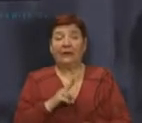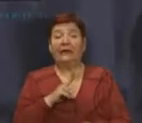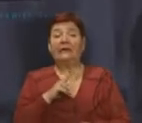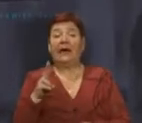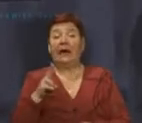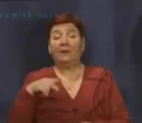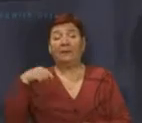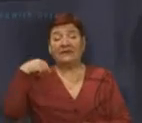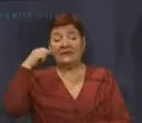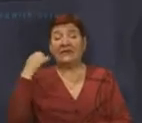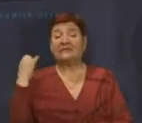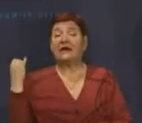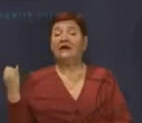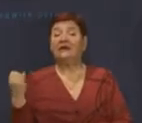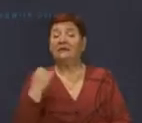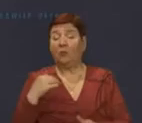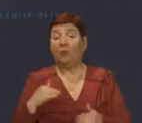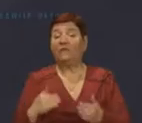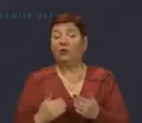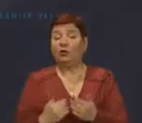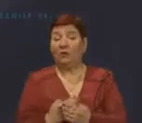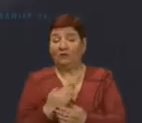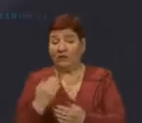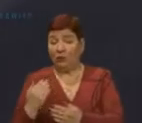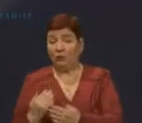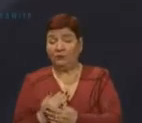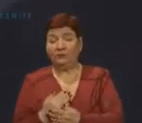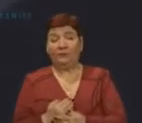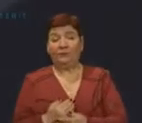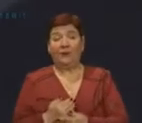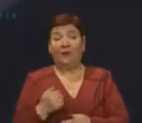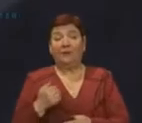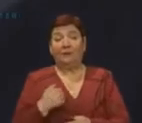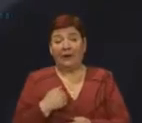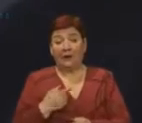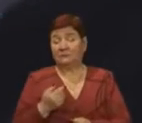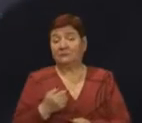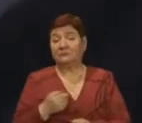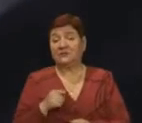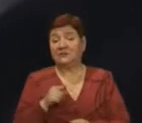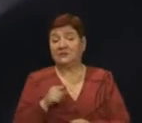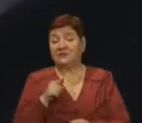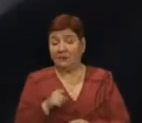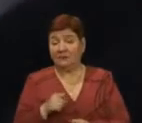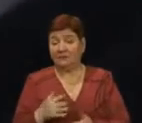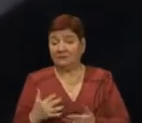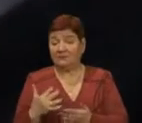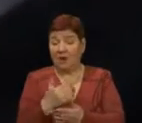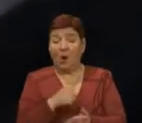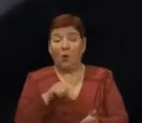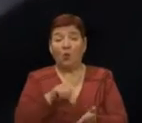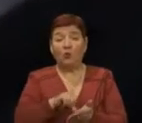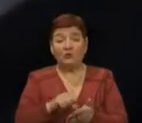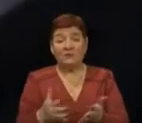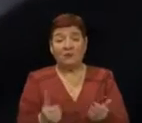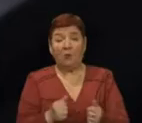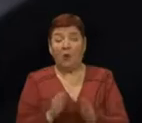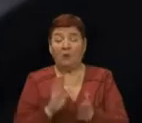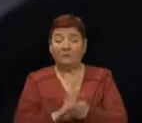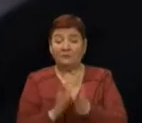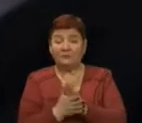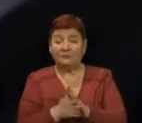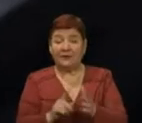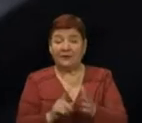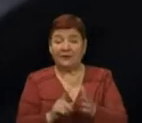як президентська ініціатива по відновленню. І ми безпосередньо, як асоціація міст, беремо в ній участь,